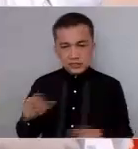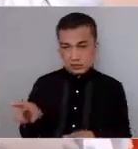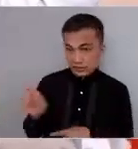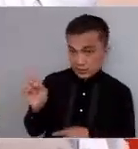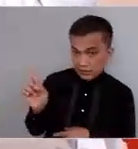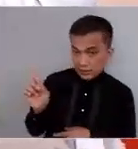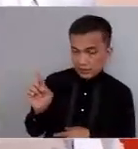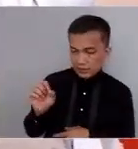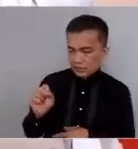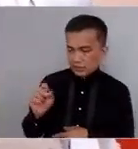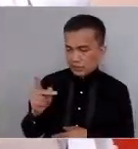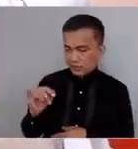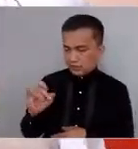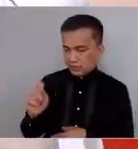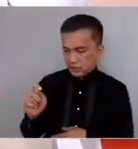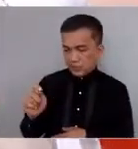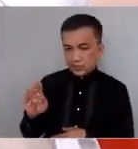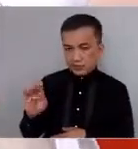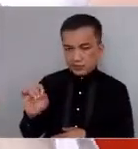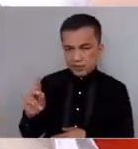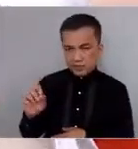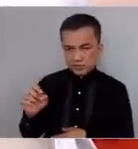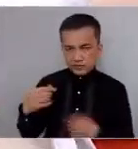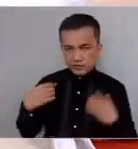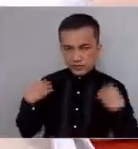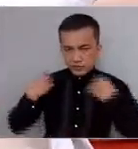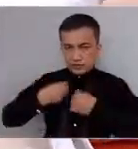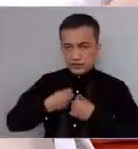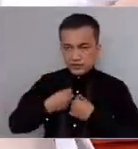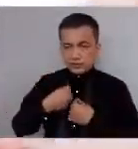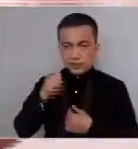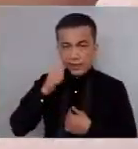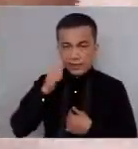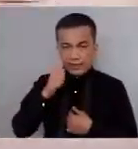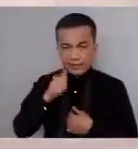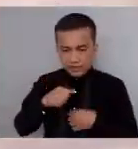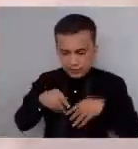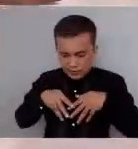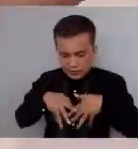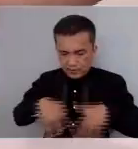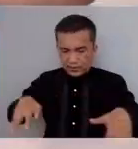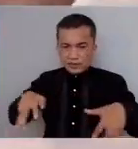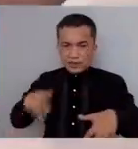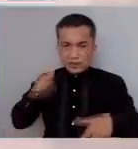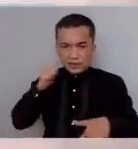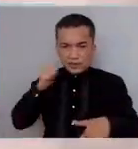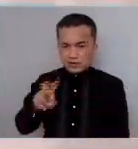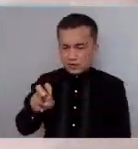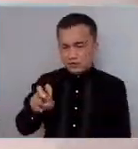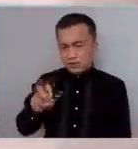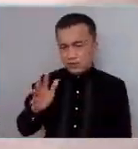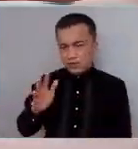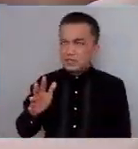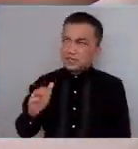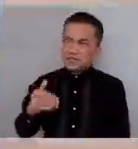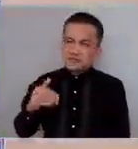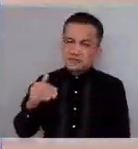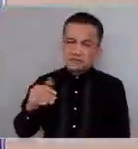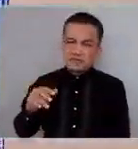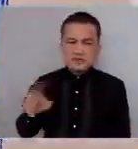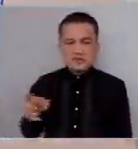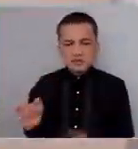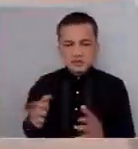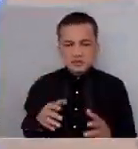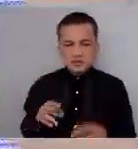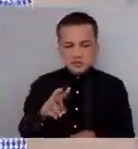skirts natin, nagra-range na siya ng 280 to 350. Mm-hmm. Meron din tayo sa mga blouses, nagra-range na rin ito ng